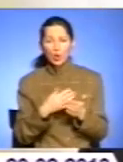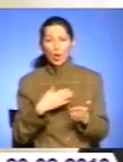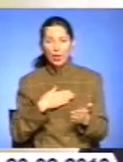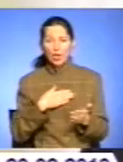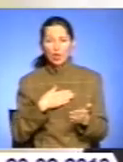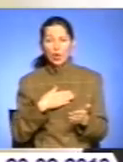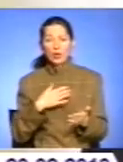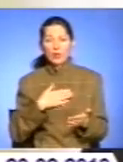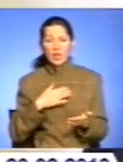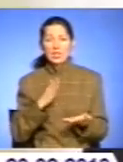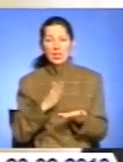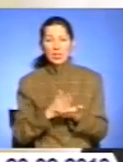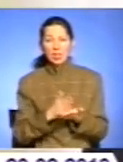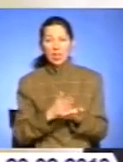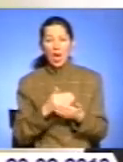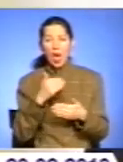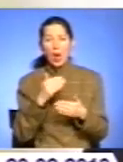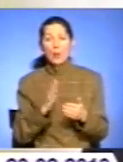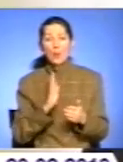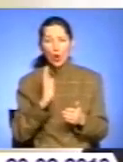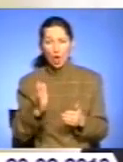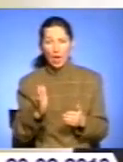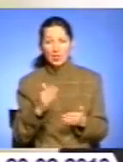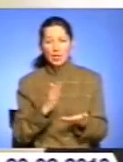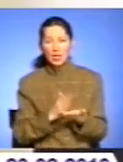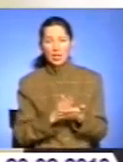у нас є прогрес, є